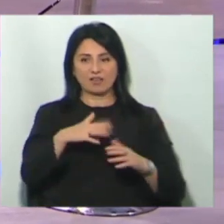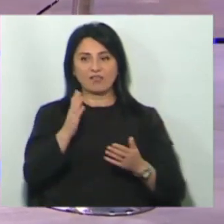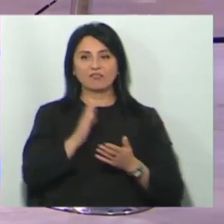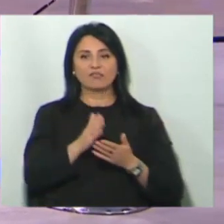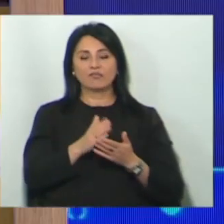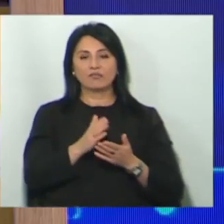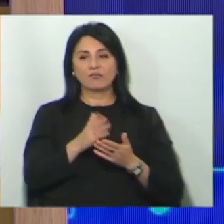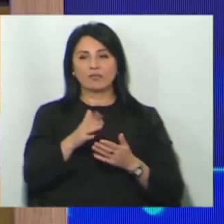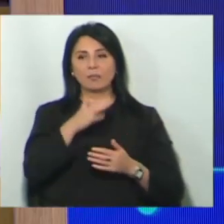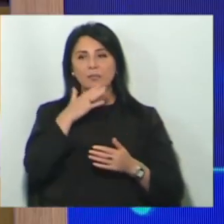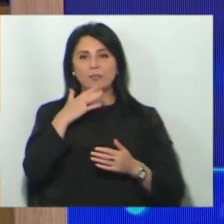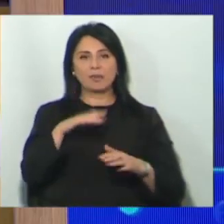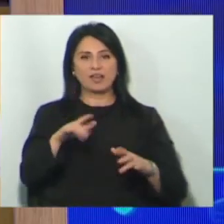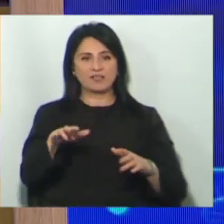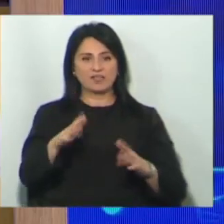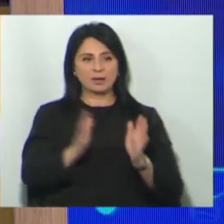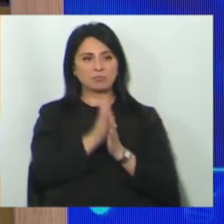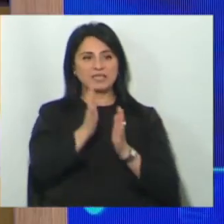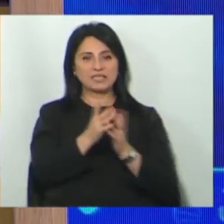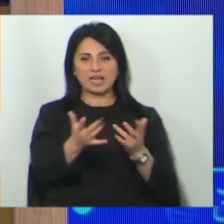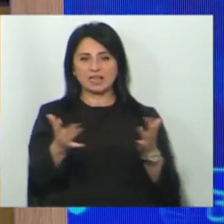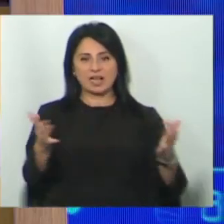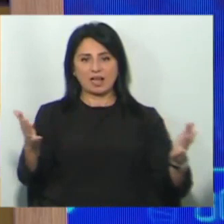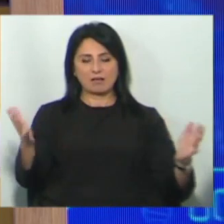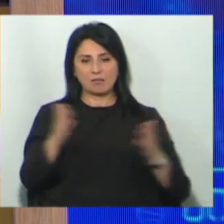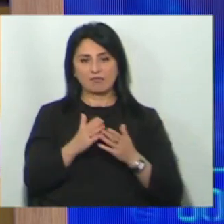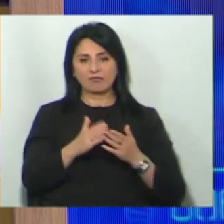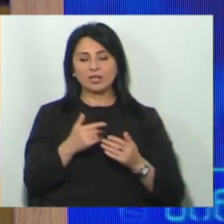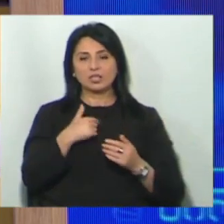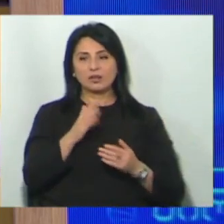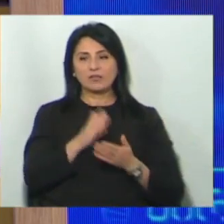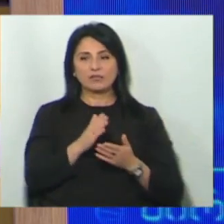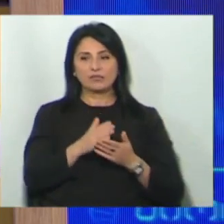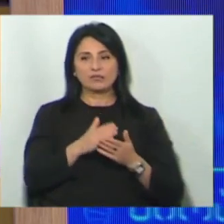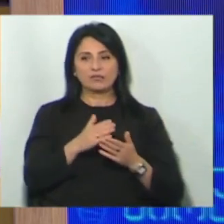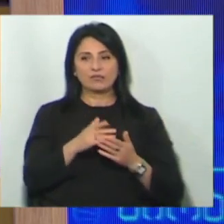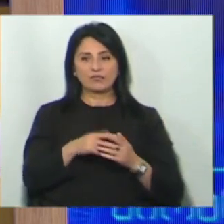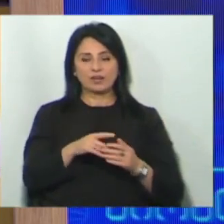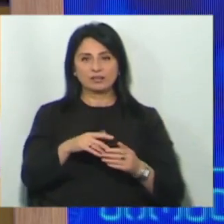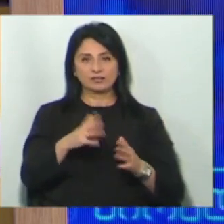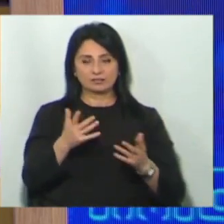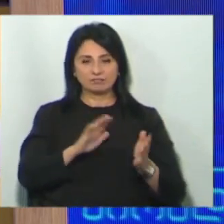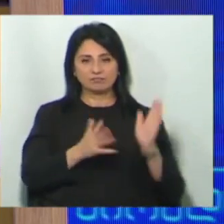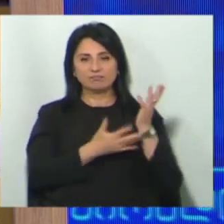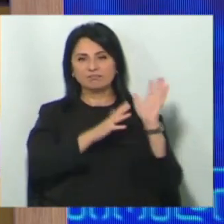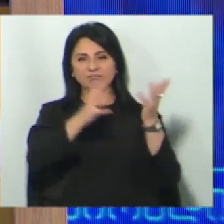როდესაც ვიმყოფებით ბევრი მცენარის გარემოცვაში, როდესაც ჩვენ ვიმყოფებით სარეკრეაციო ზონაში,